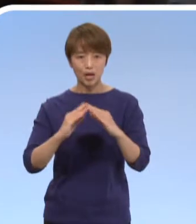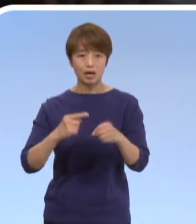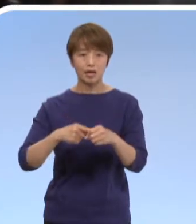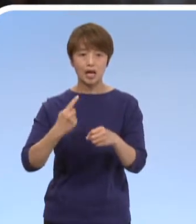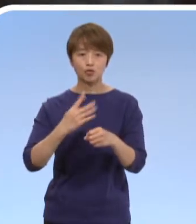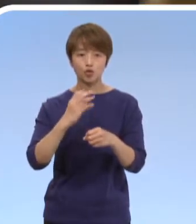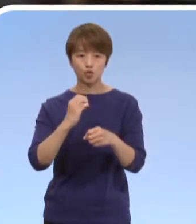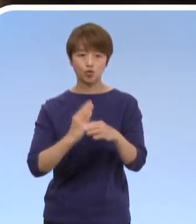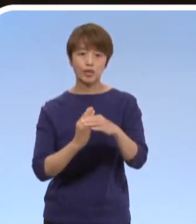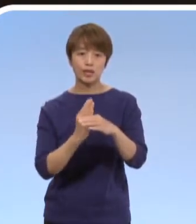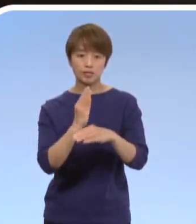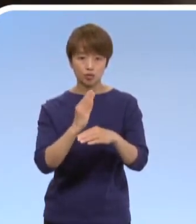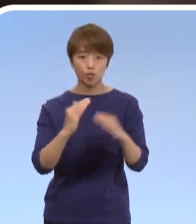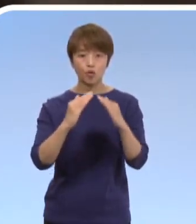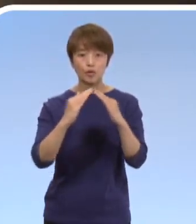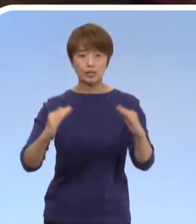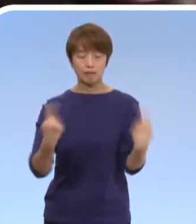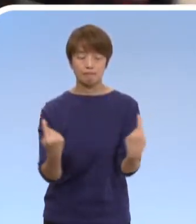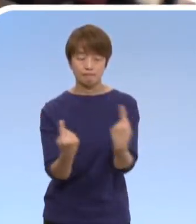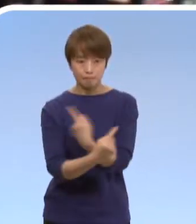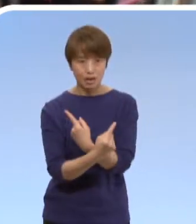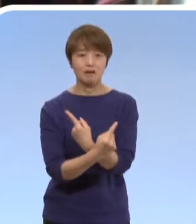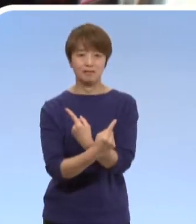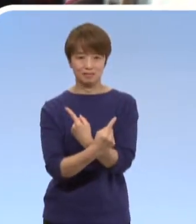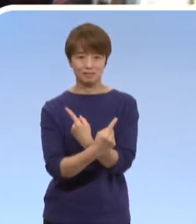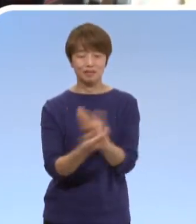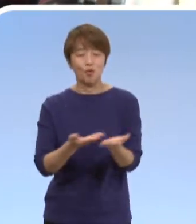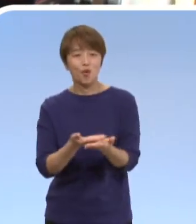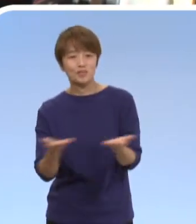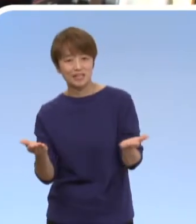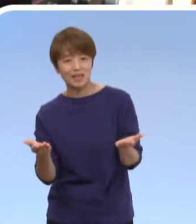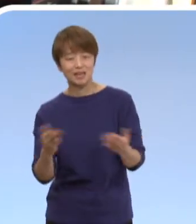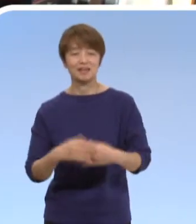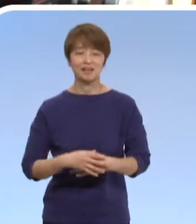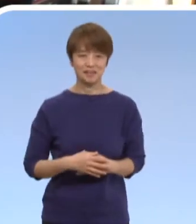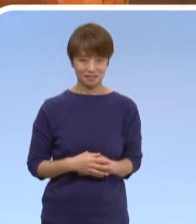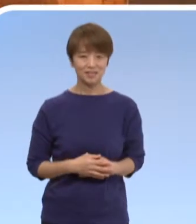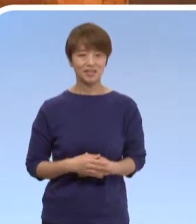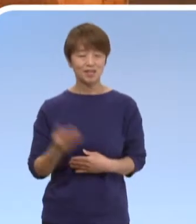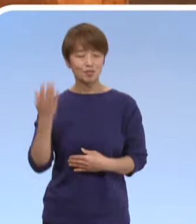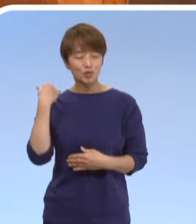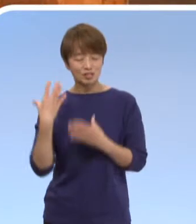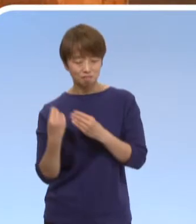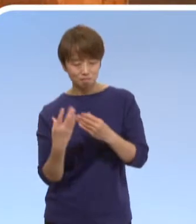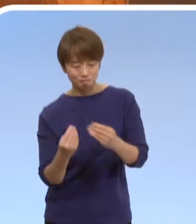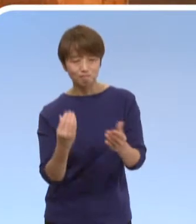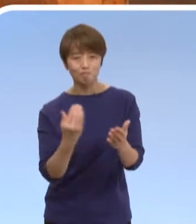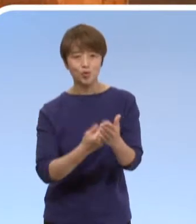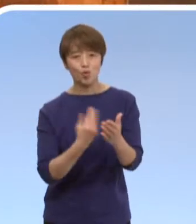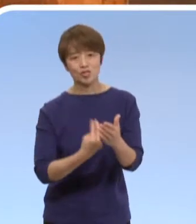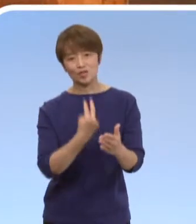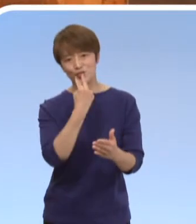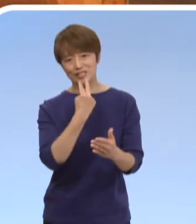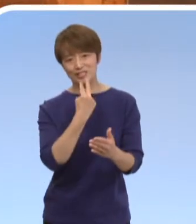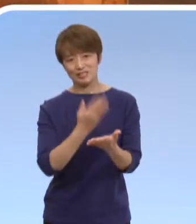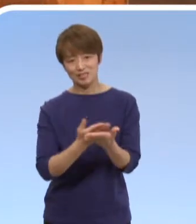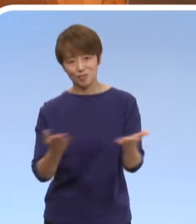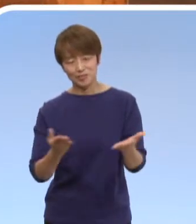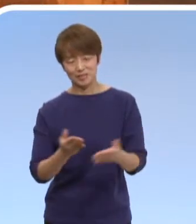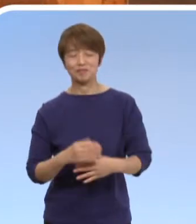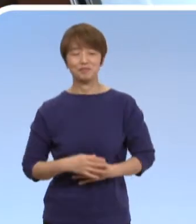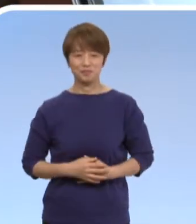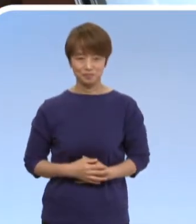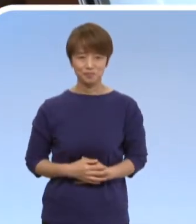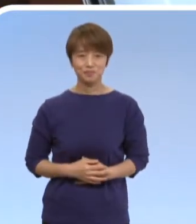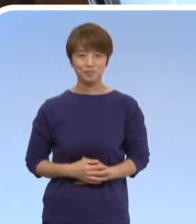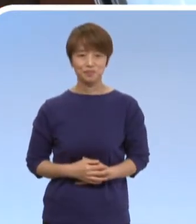築140年以上の古民家をリノベーションしたお屋敷のような建物。昔ながらの趣あるレト